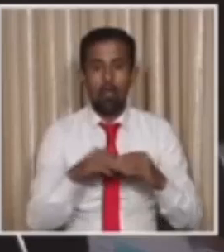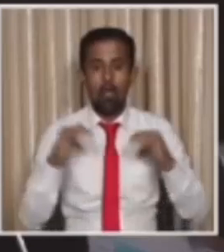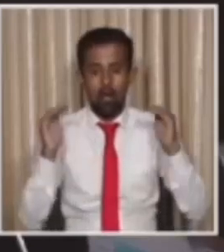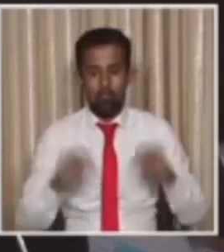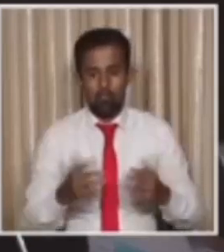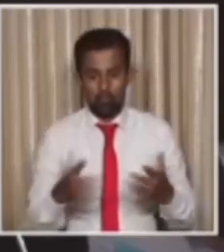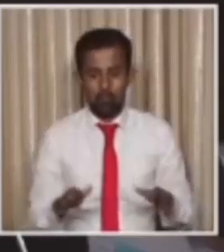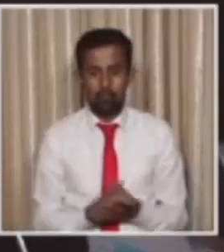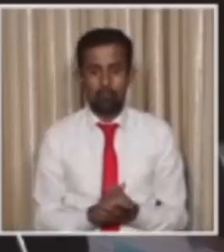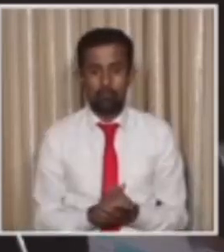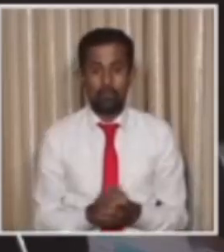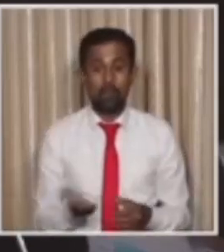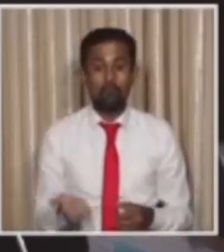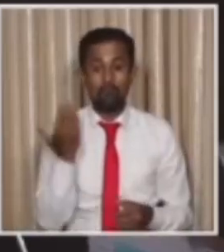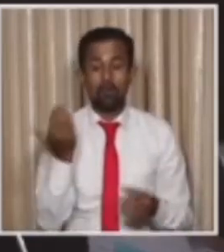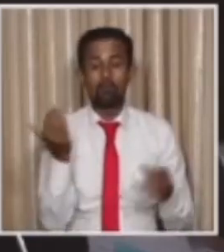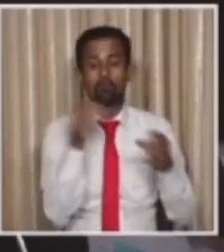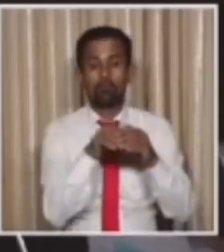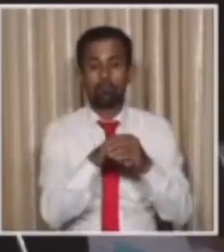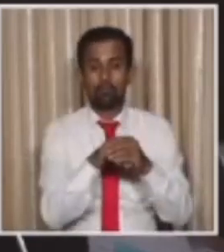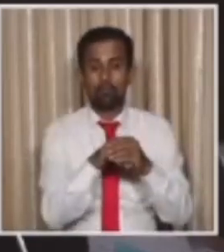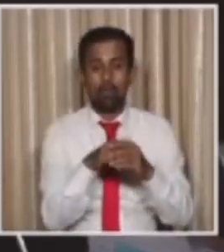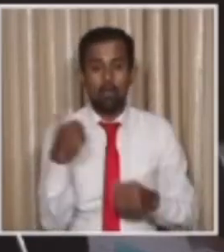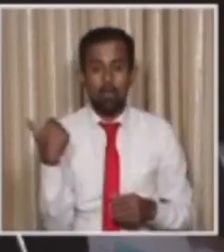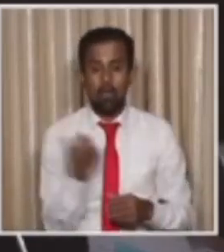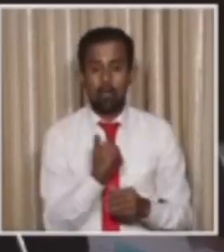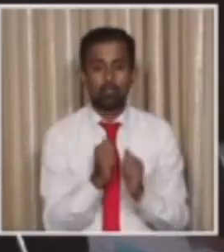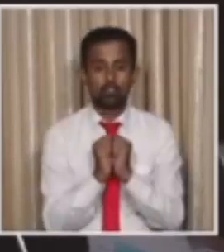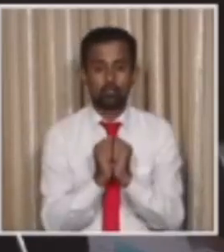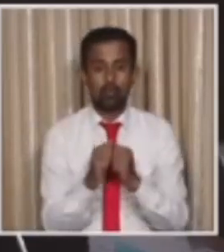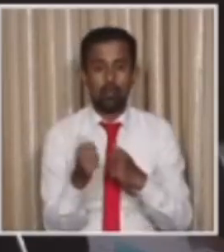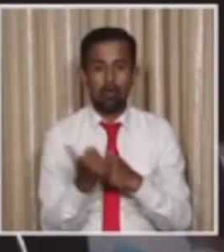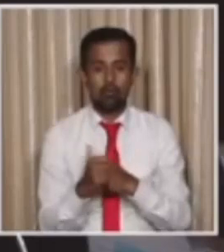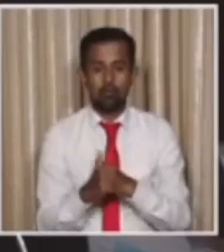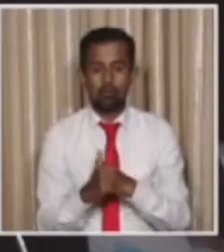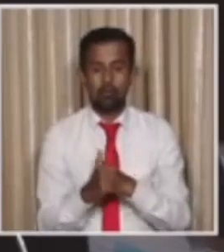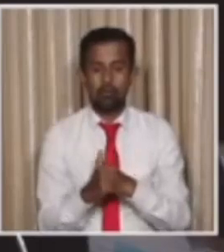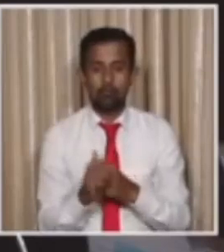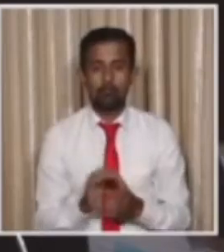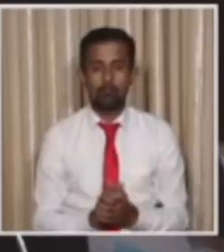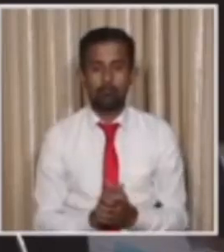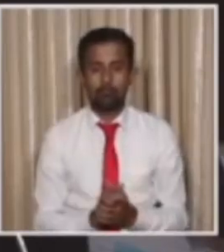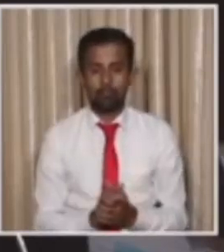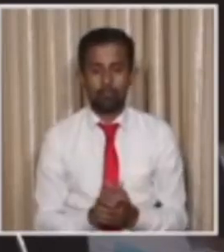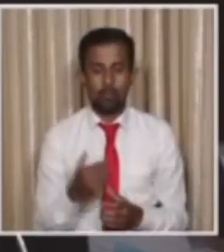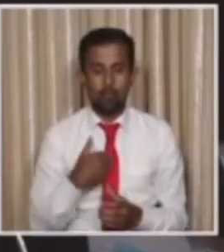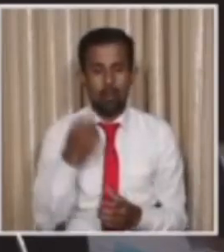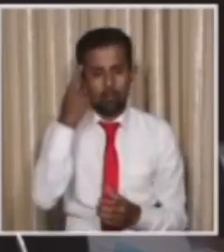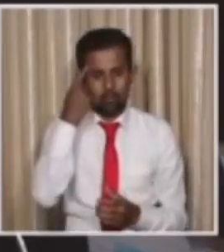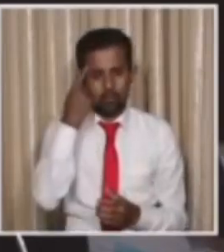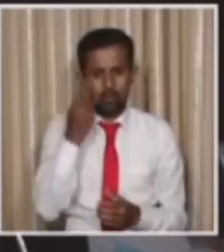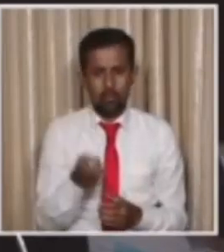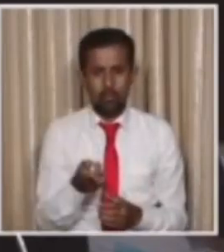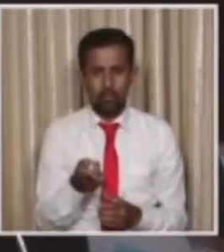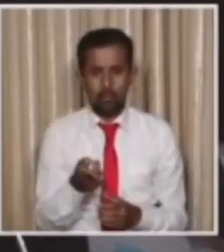ක්‍රියාවලියක. වැඩිම දායකත්වයක් දරලා තියෙන්නේ නව රැකියා උත්පාදනය. ඒ අනුව මා හිතන්නේ මේක